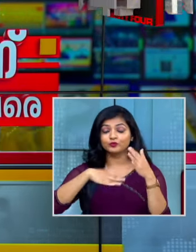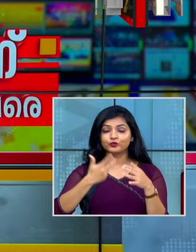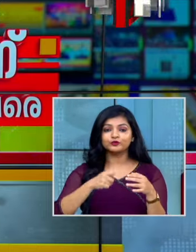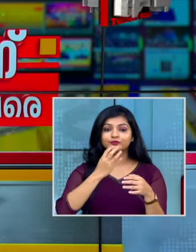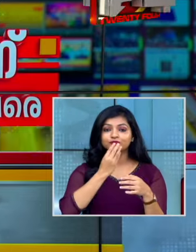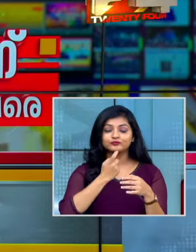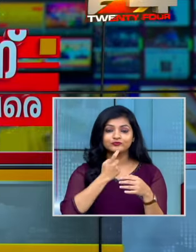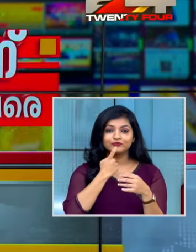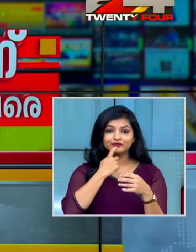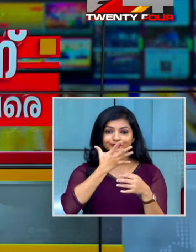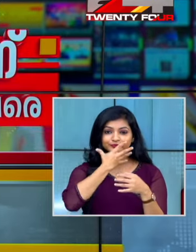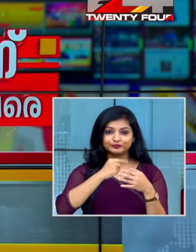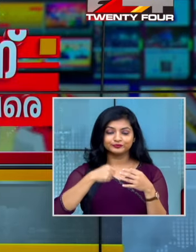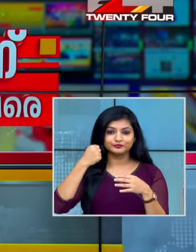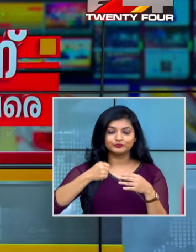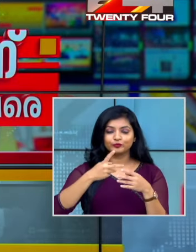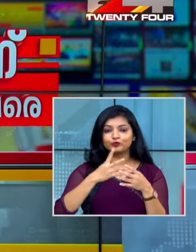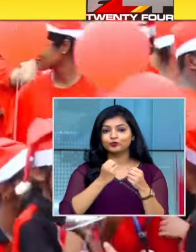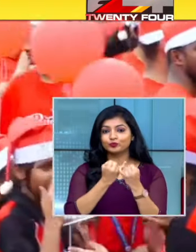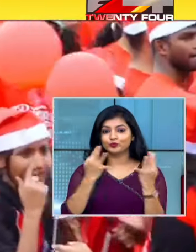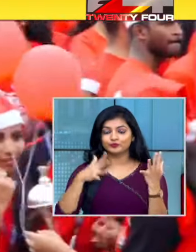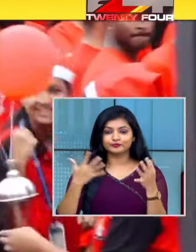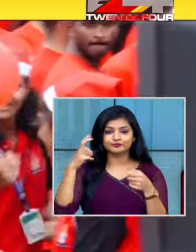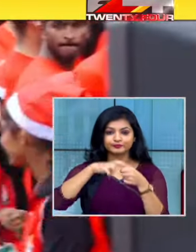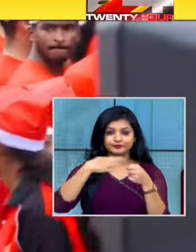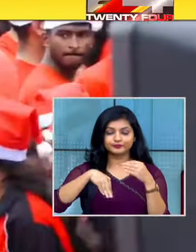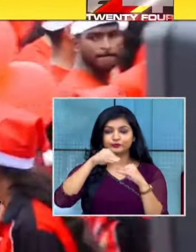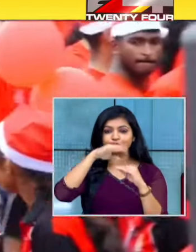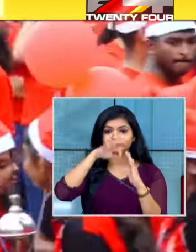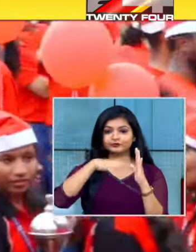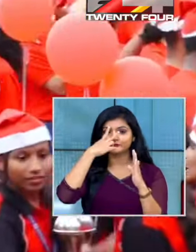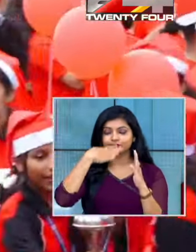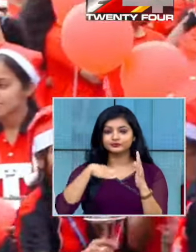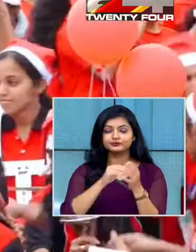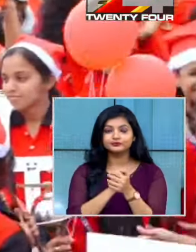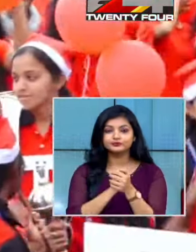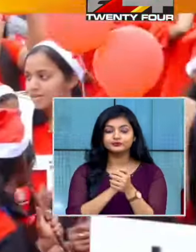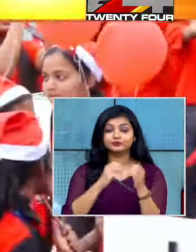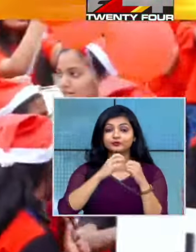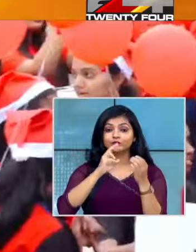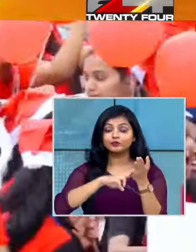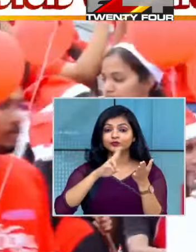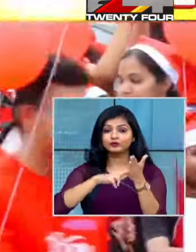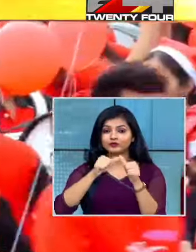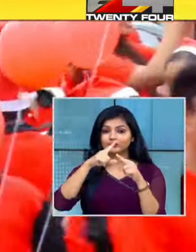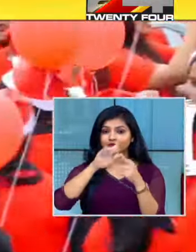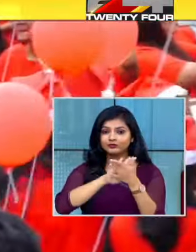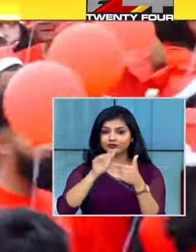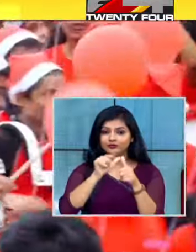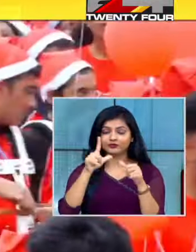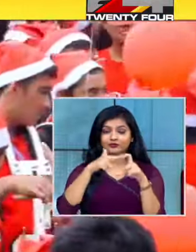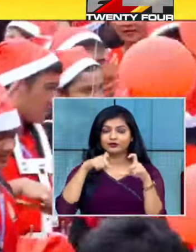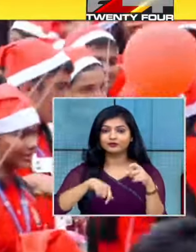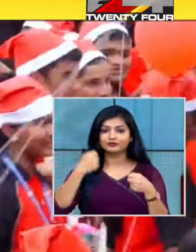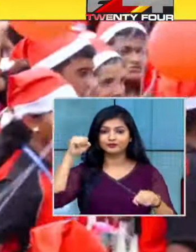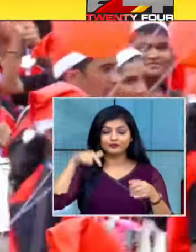മന്ത്രി വി എൻ വാസവൻ ഉദ്ഘാടനം ചെയ്യും. ടോബി ജോൺസൺ കോട്ടയത്ത് നിന്ന് ചേരുന്നു കൂടുതൽ വിവരങ്ങളുമായി. ടോബി, ബോൺ നഥാലെ റാലി തുടങ്ങിയിട്ടുണ്ടോ? തുടങ്ങിയെന്ന്